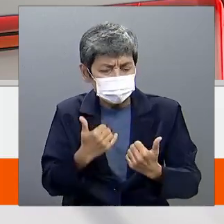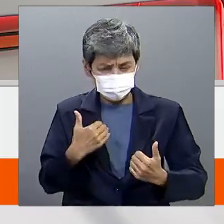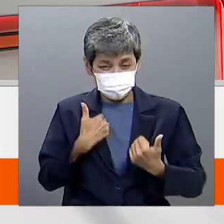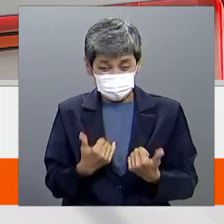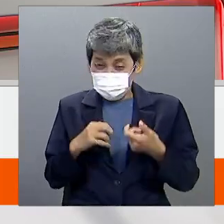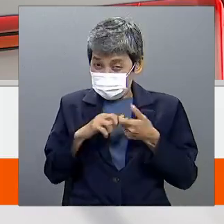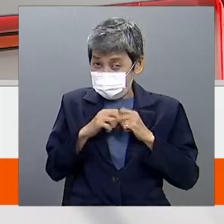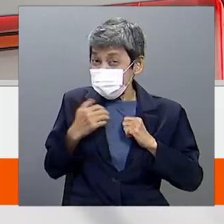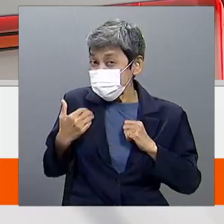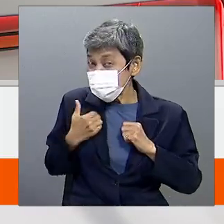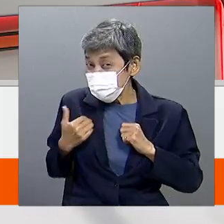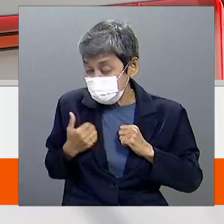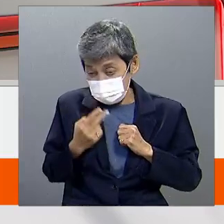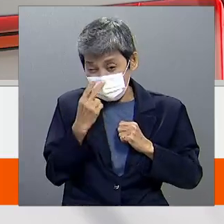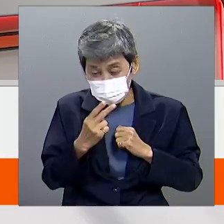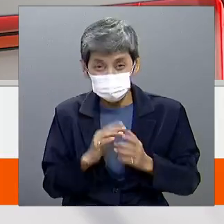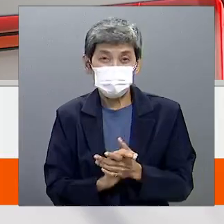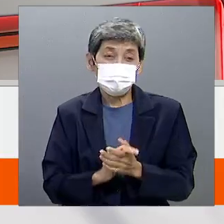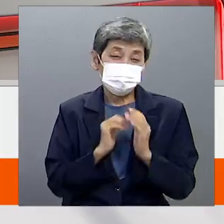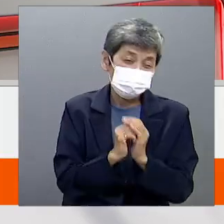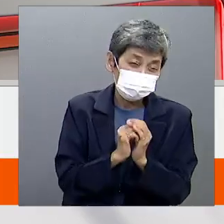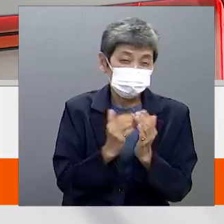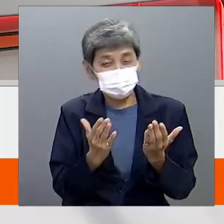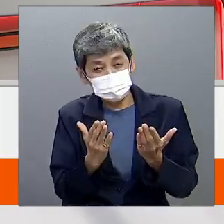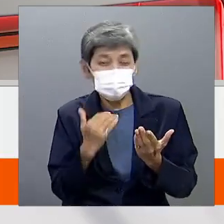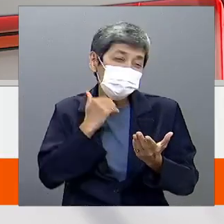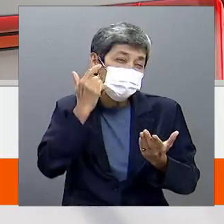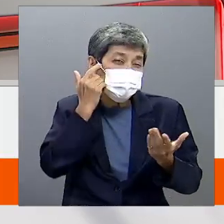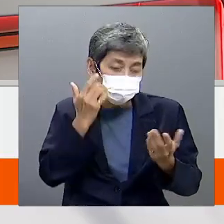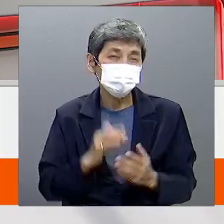จะได้เห็นการตอบโต้จากจีนในรูปแบบไหนบ้างคะ